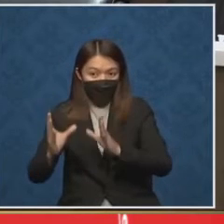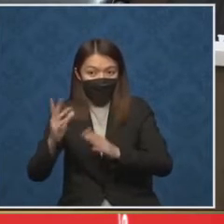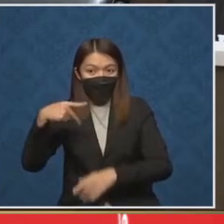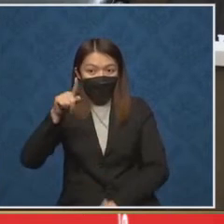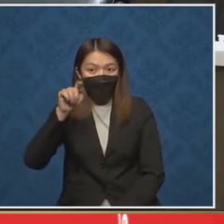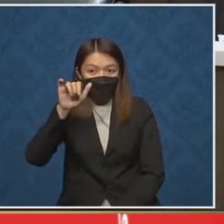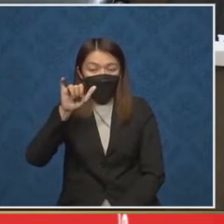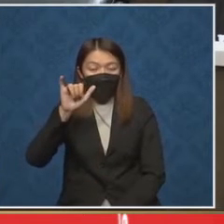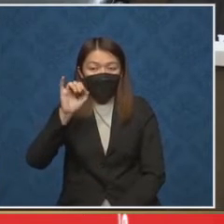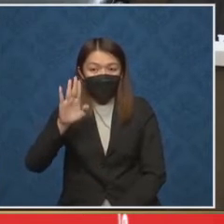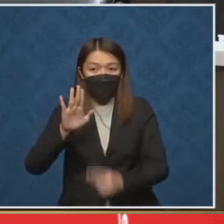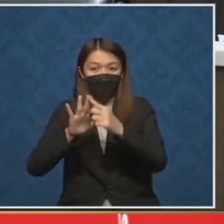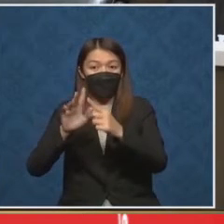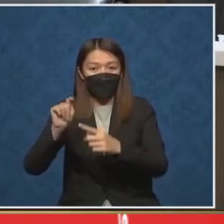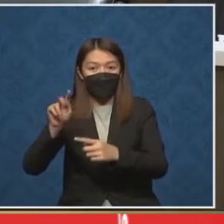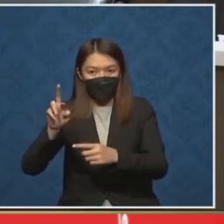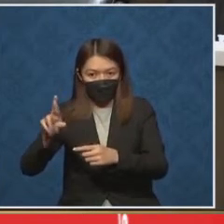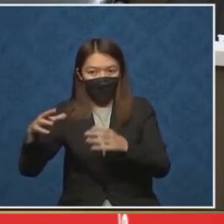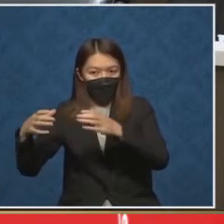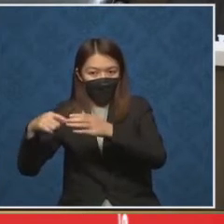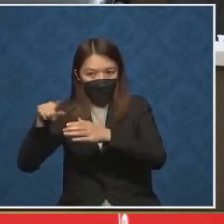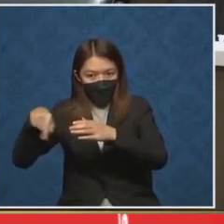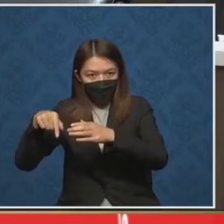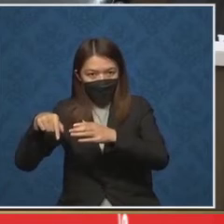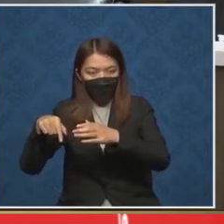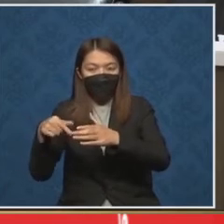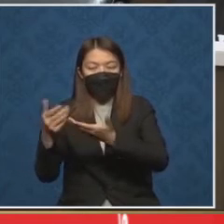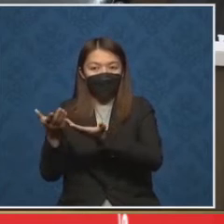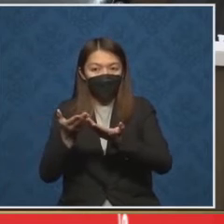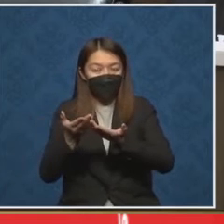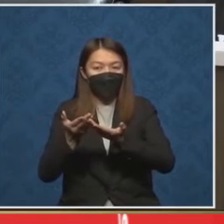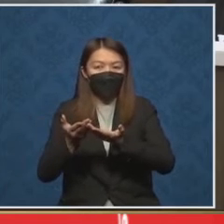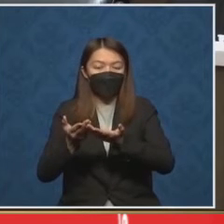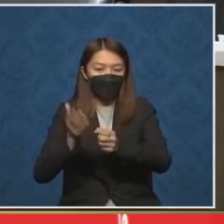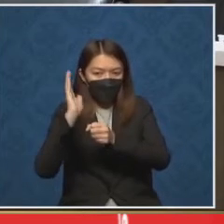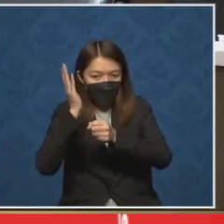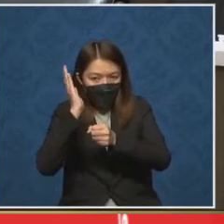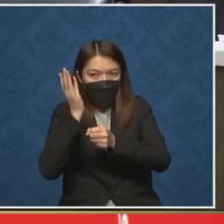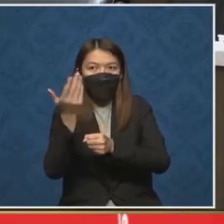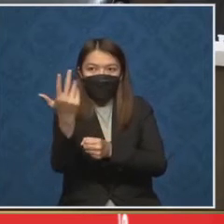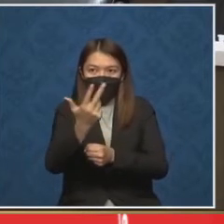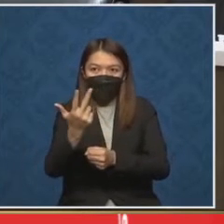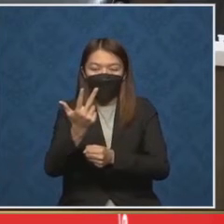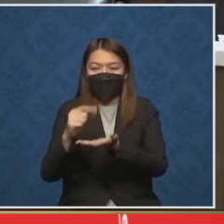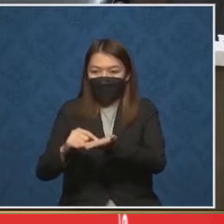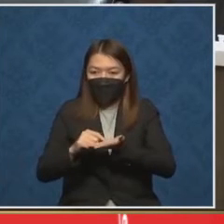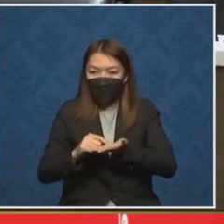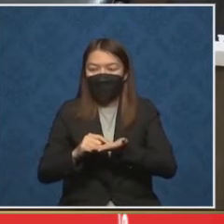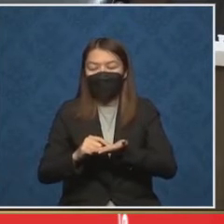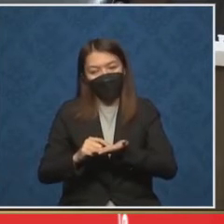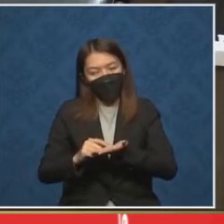ทั้งอาจารย์จรอึ๋งภากรและคุณยิ่งชีพซึ่งกว่าจะผ่าด่านมาได้ไม่ใช่เรื่องง่ายนะครับที่ท่าน